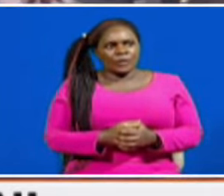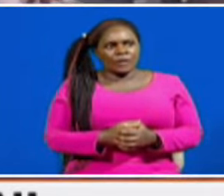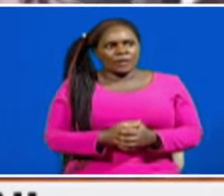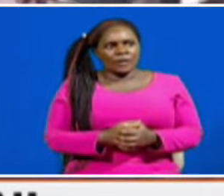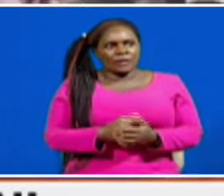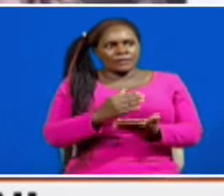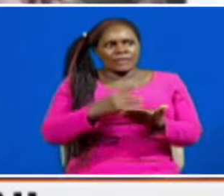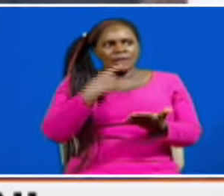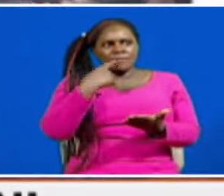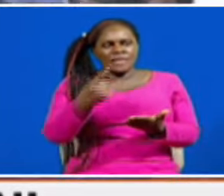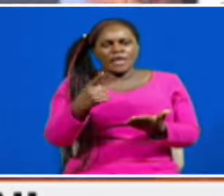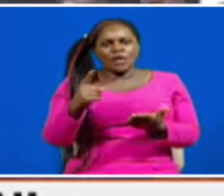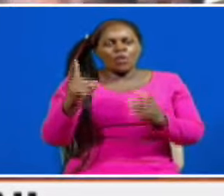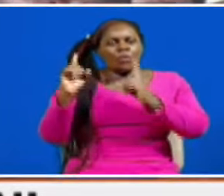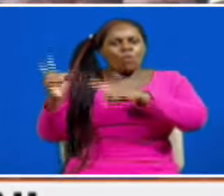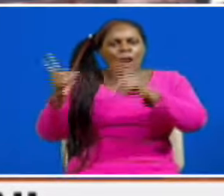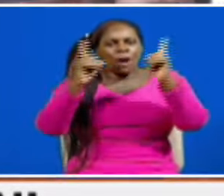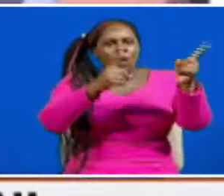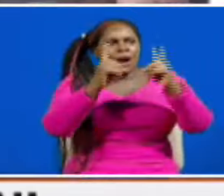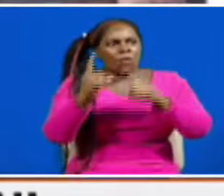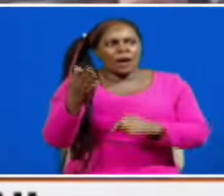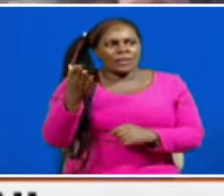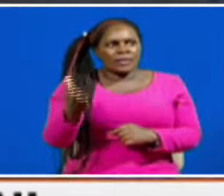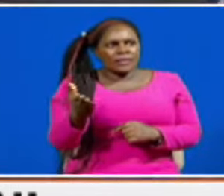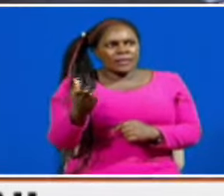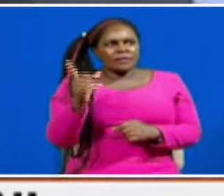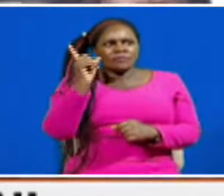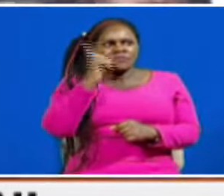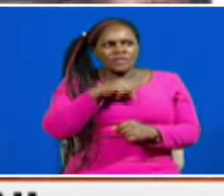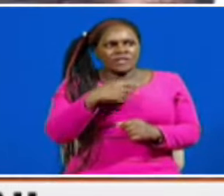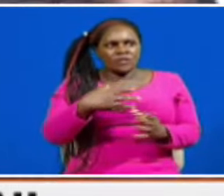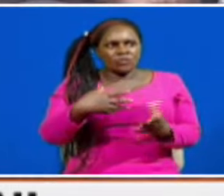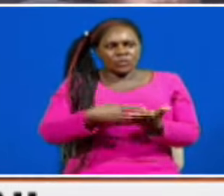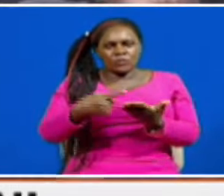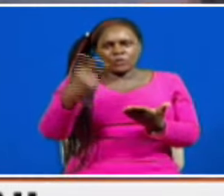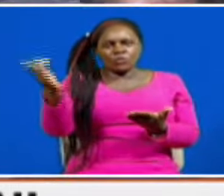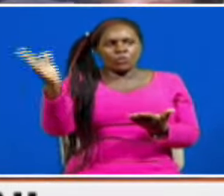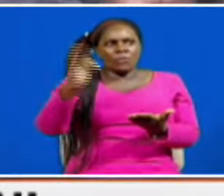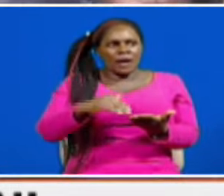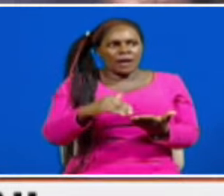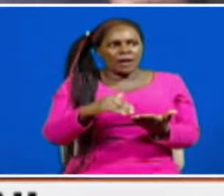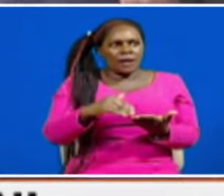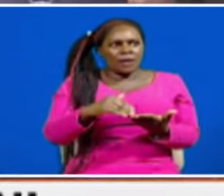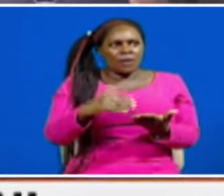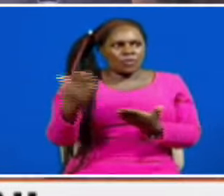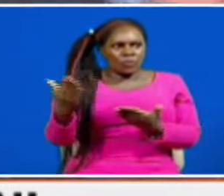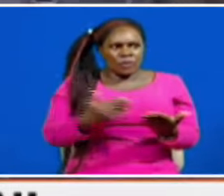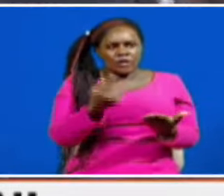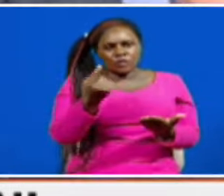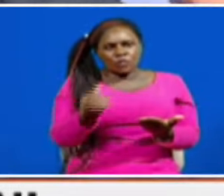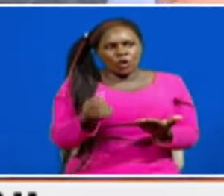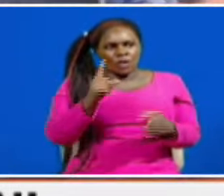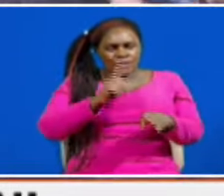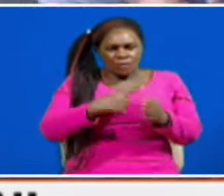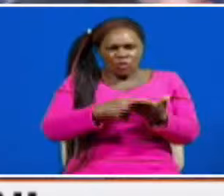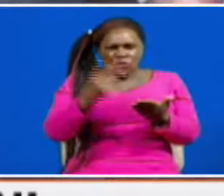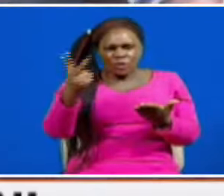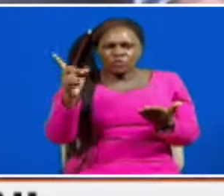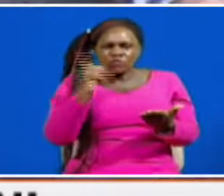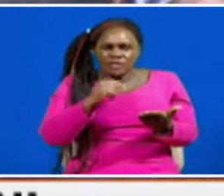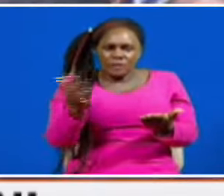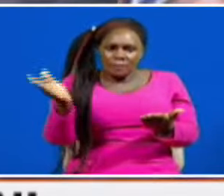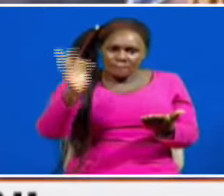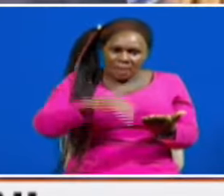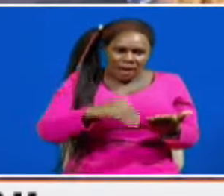wanasa unem sana hapa excell uka wiki mbili unu naaku na kitu kidogo uka wiki mbili